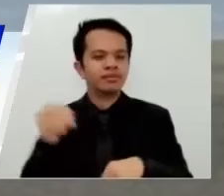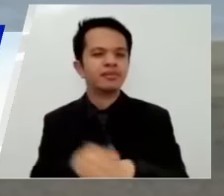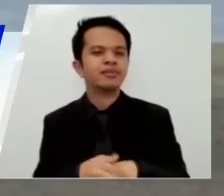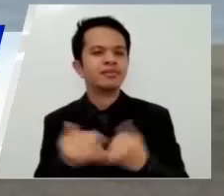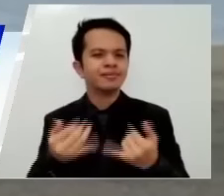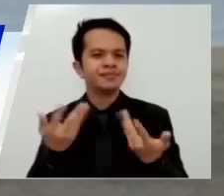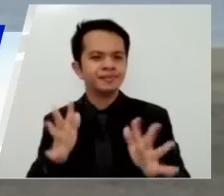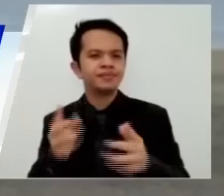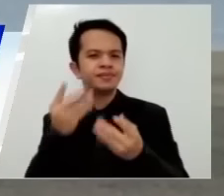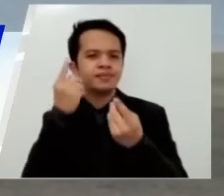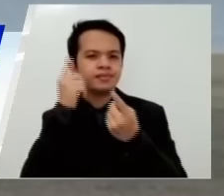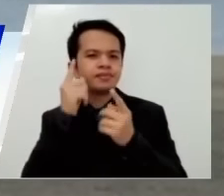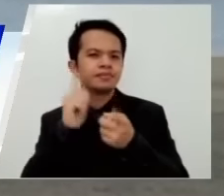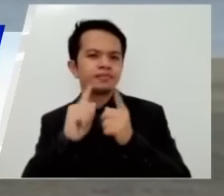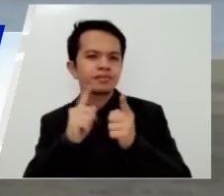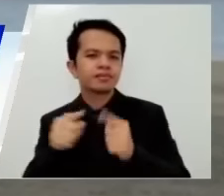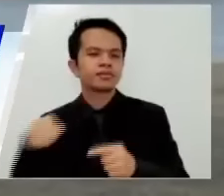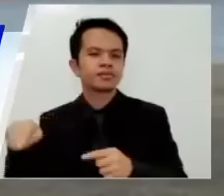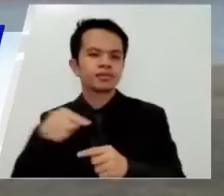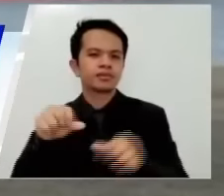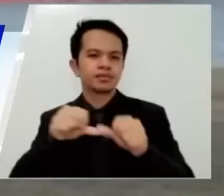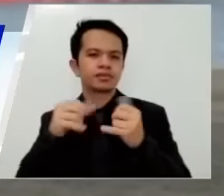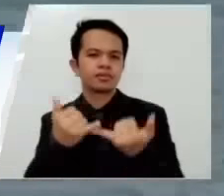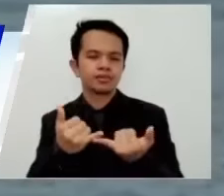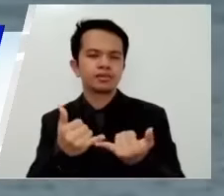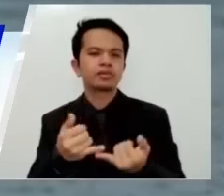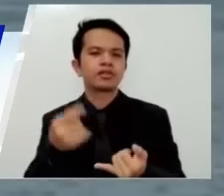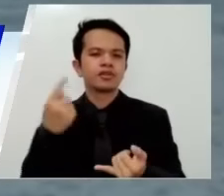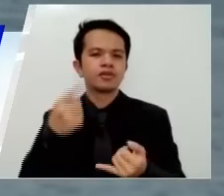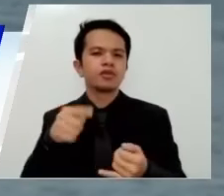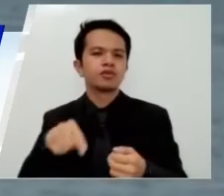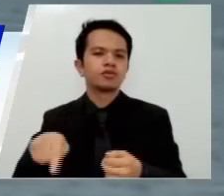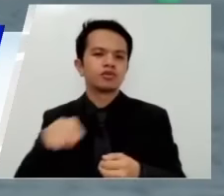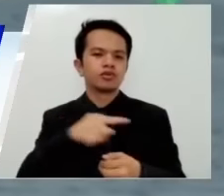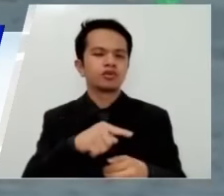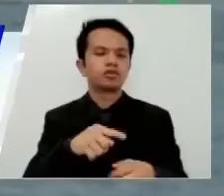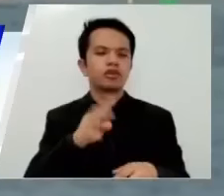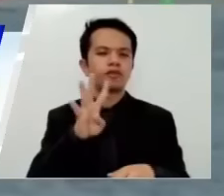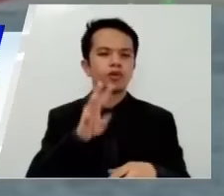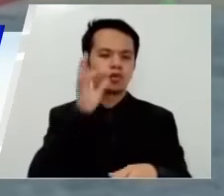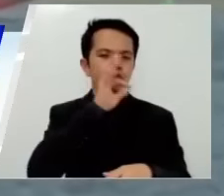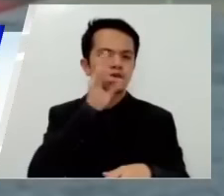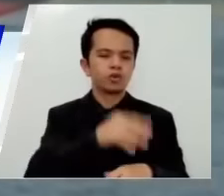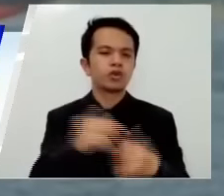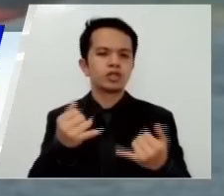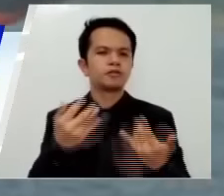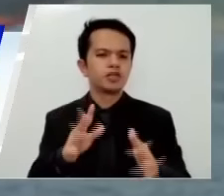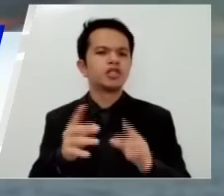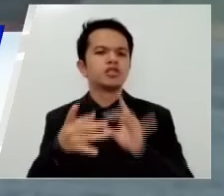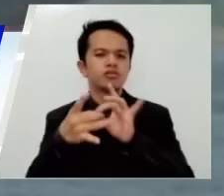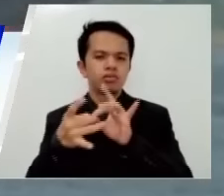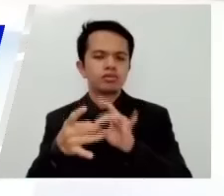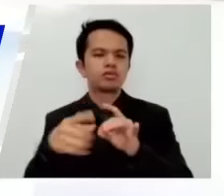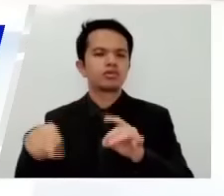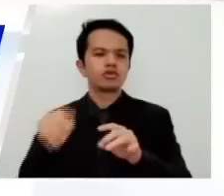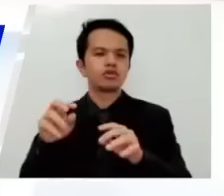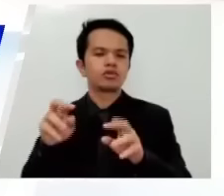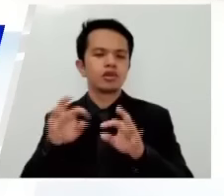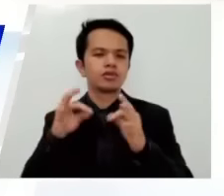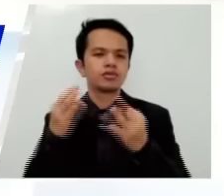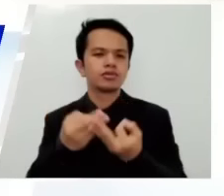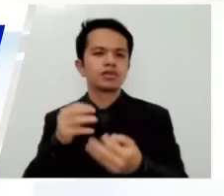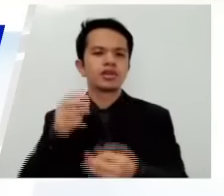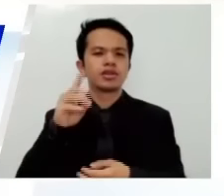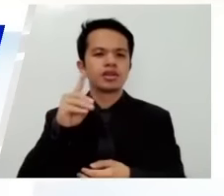DMW ang manning agency na nag-deploy sa apat na Pinoy. May ugnayan na rin sa mga kaanak ng seafarers ang DMW at